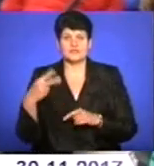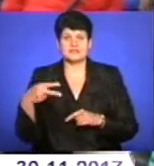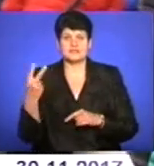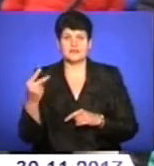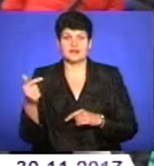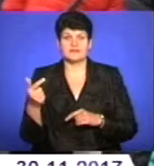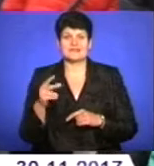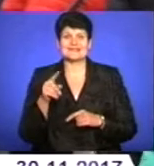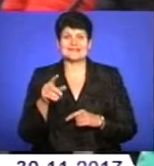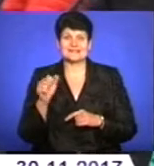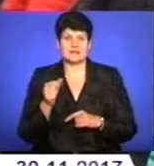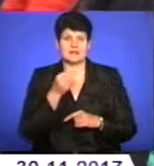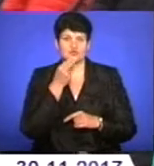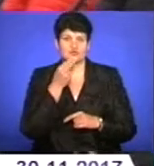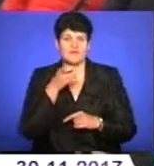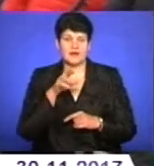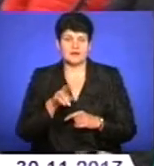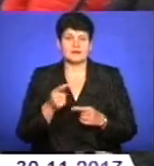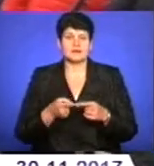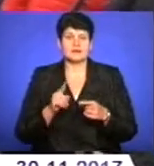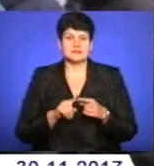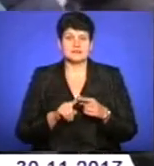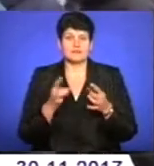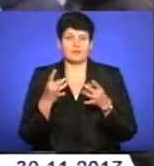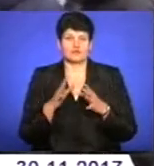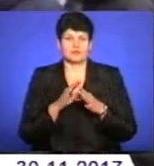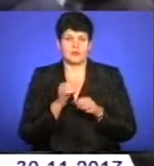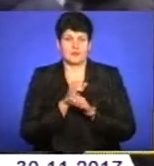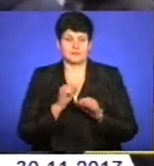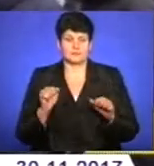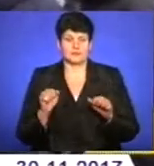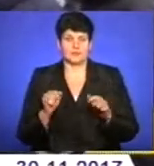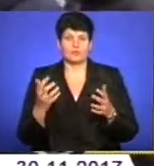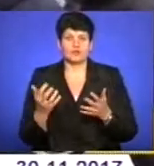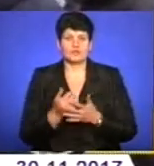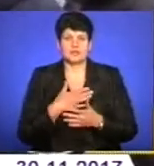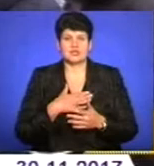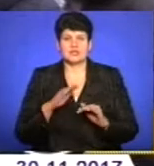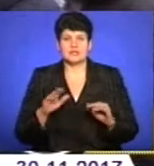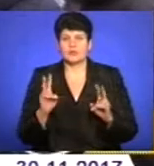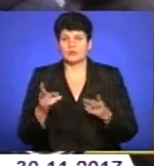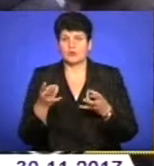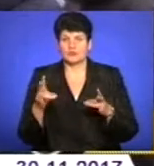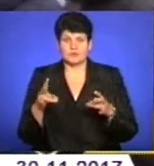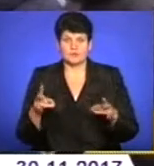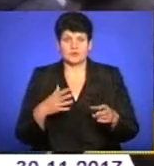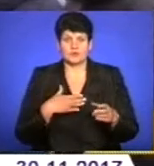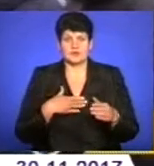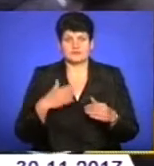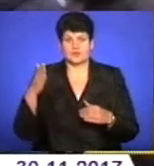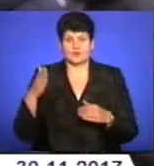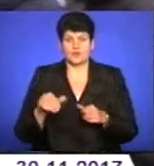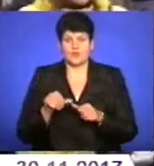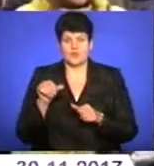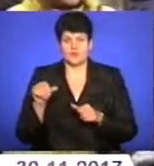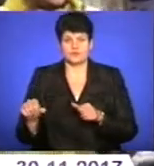за харчування, ну, це не просто нереально. Виходить, що наші діти нікому не потрібні, по-перше. По-друге, нас відгороджують,